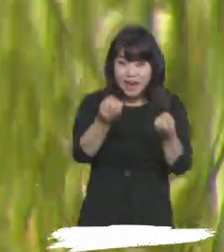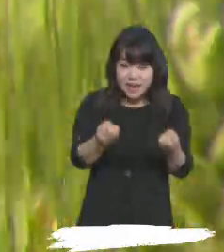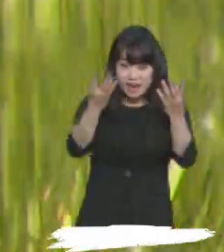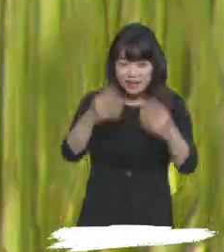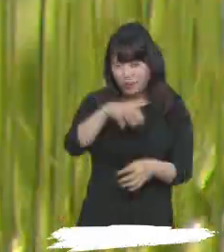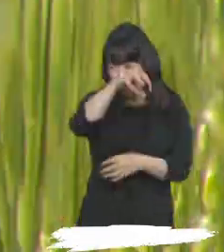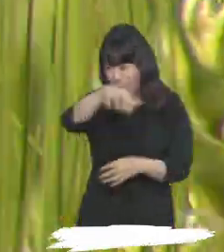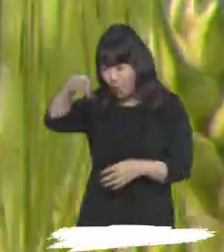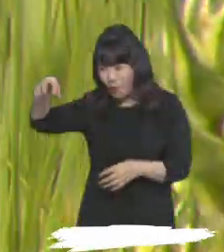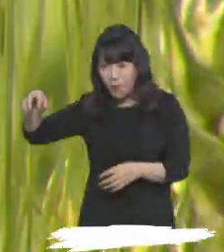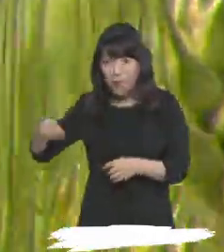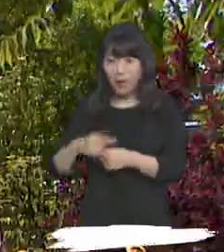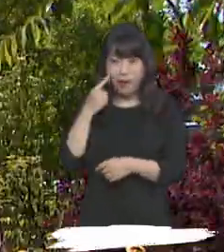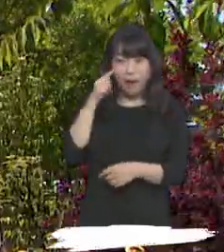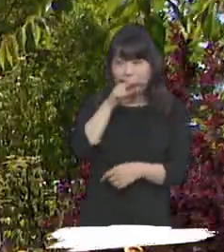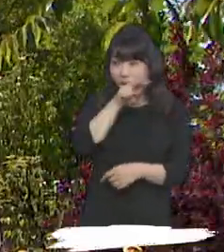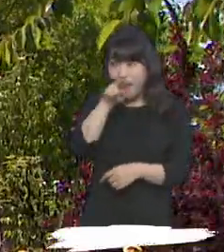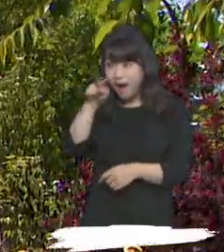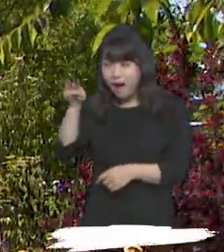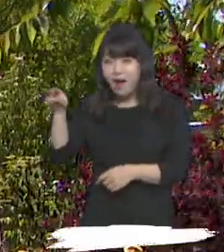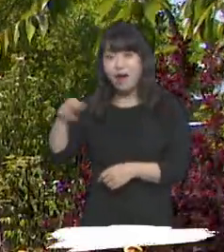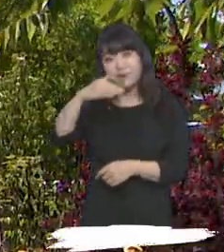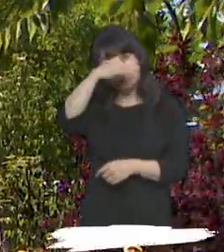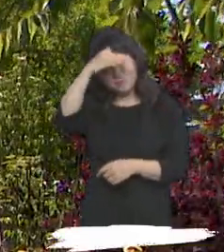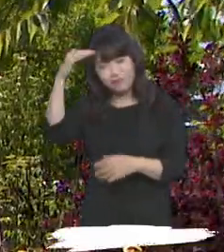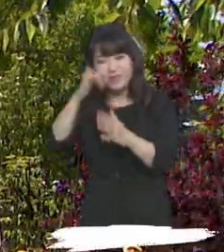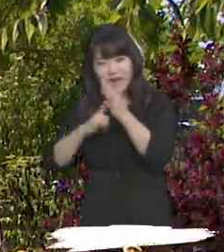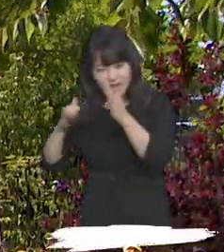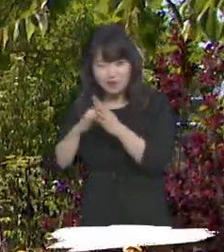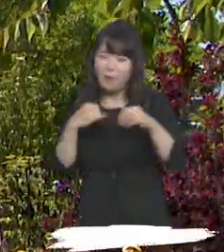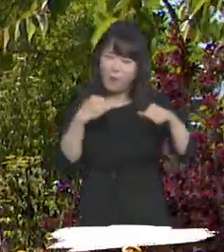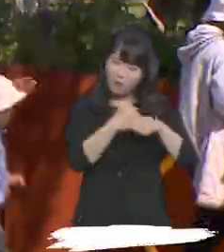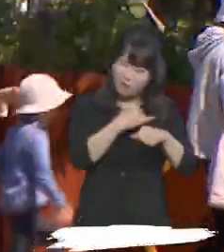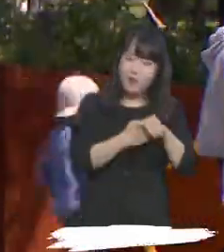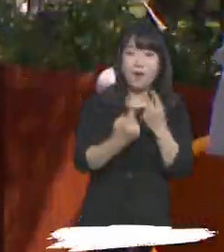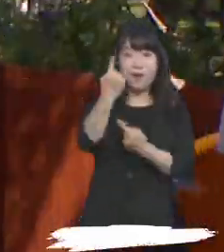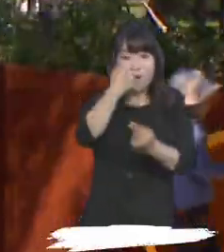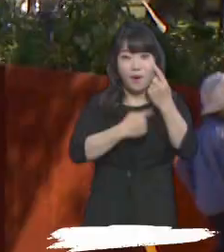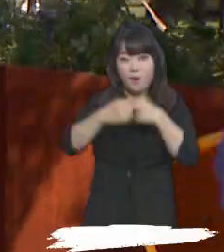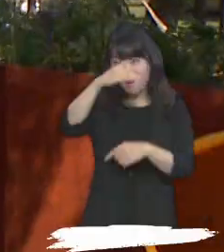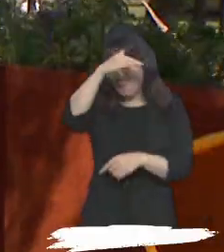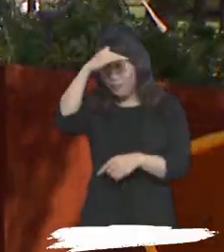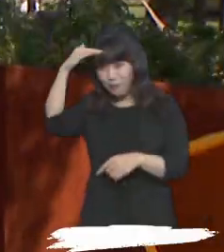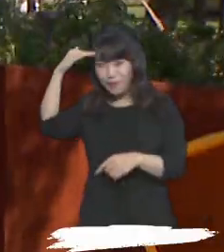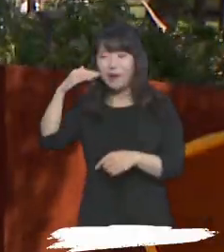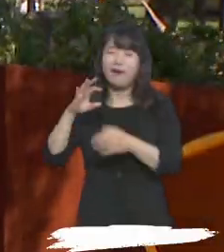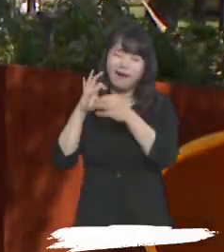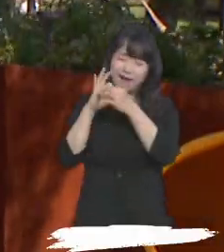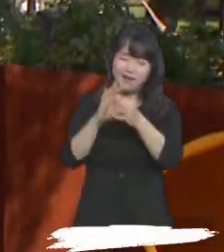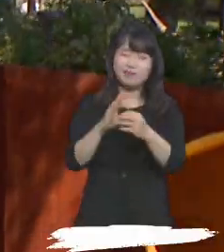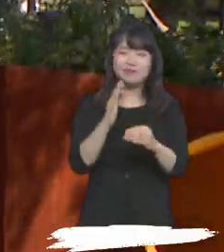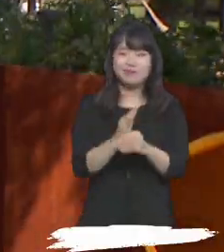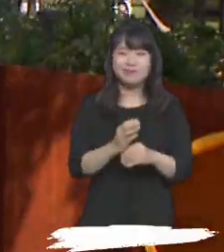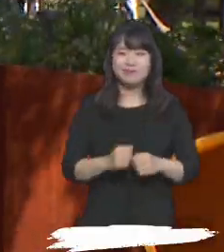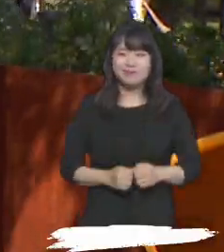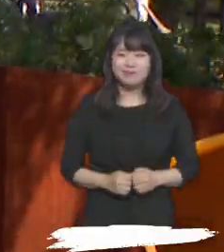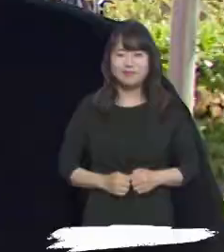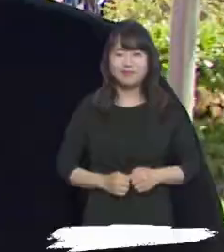행사장 곳곳을 채운 정원 작품으로 가족과 연인 방문객들의 발길이 쉼 없이 이어집니다.